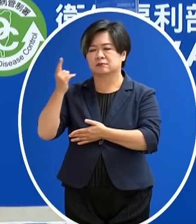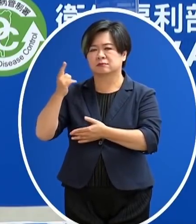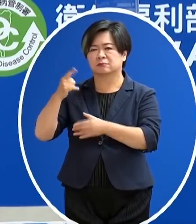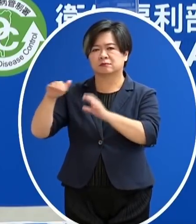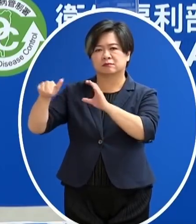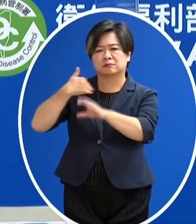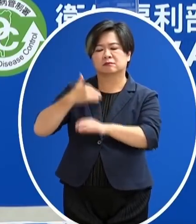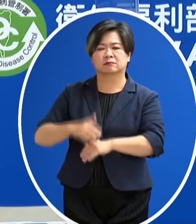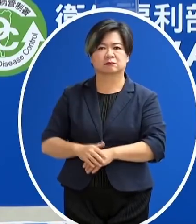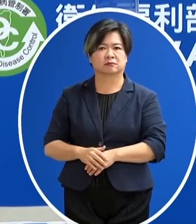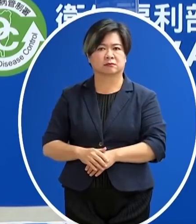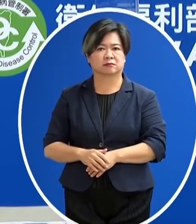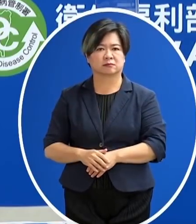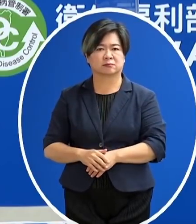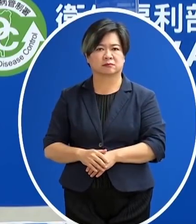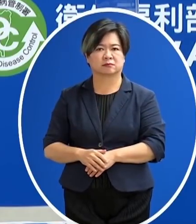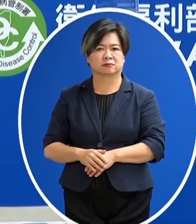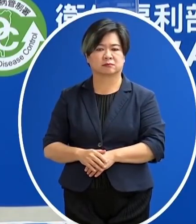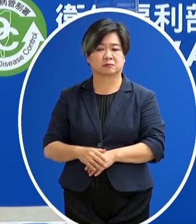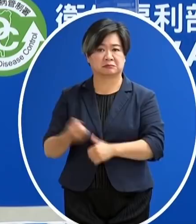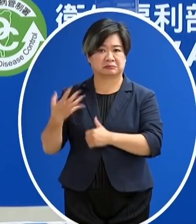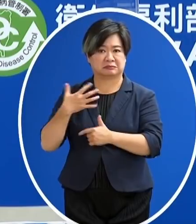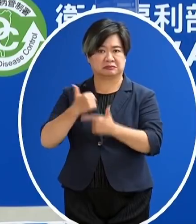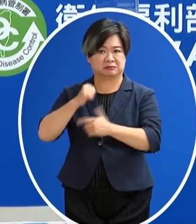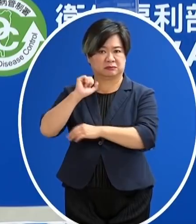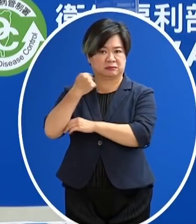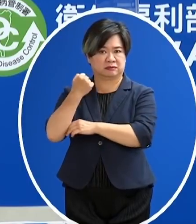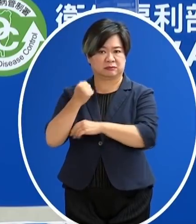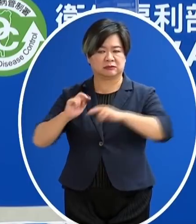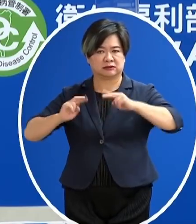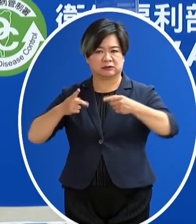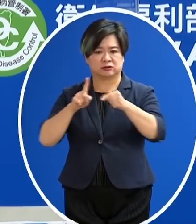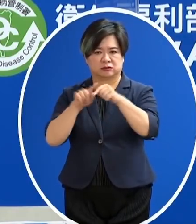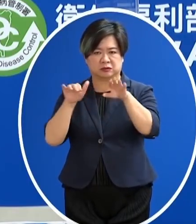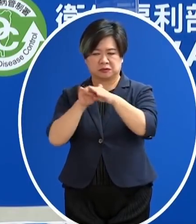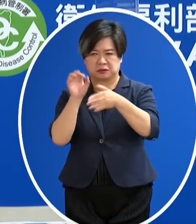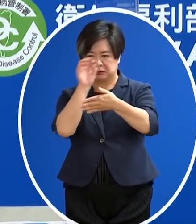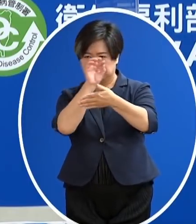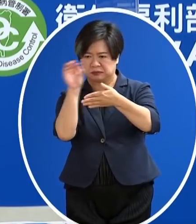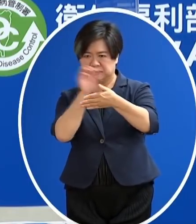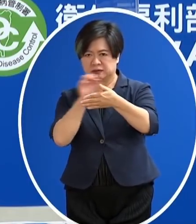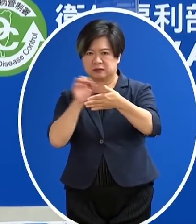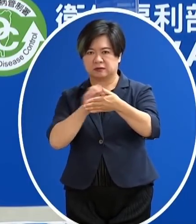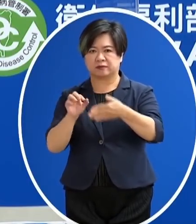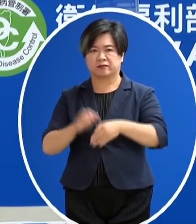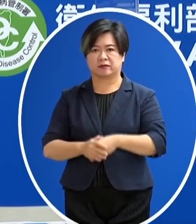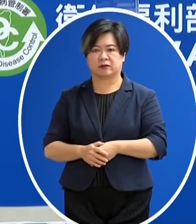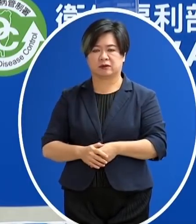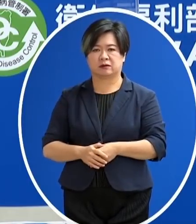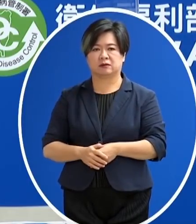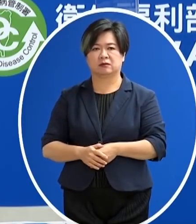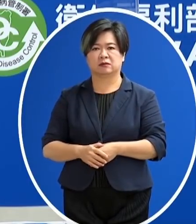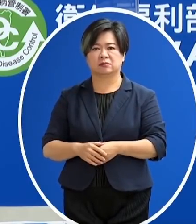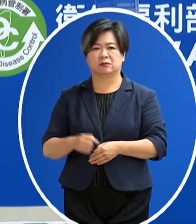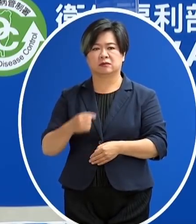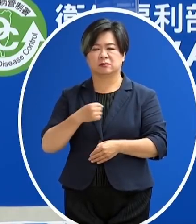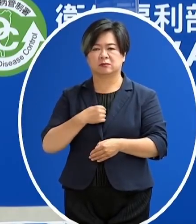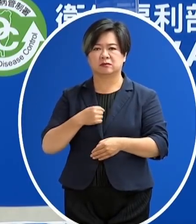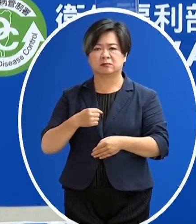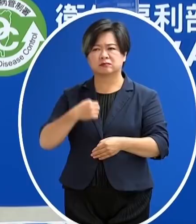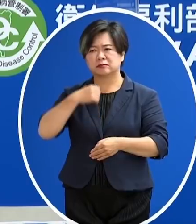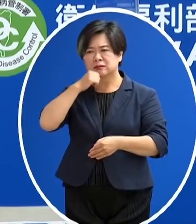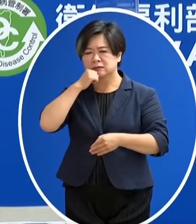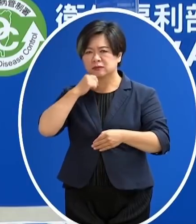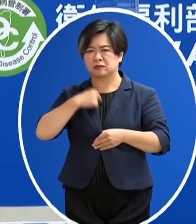来一个党哈，就说强烈建议本署调整中文版新闻稿至我国2日。那我们也